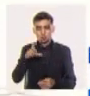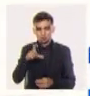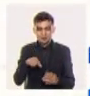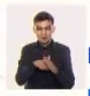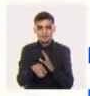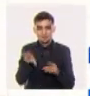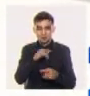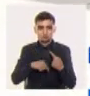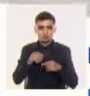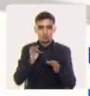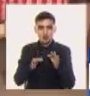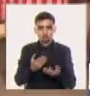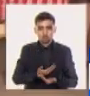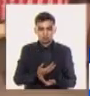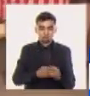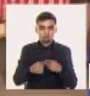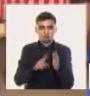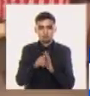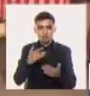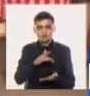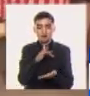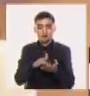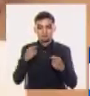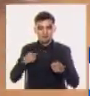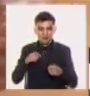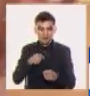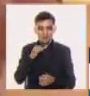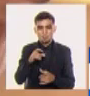почти вернулся к нормальной жизни. Торговые центры, магазины